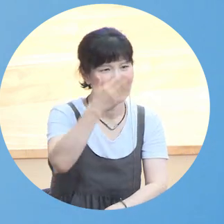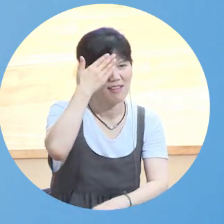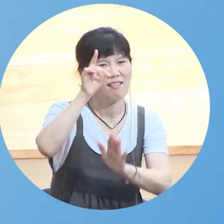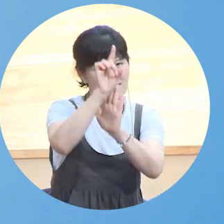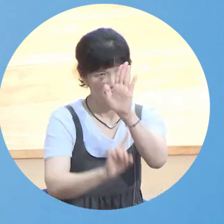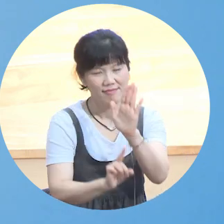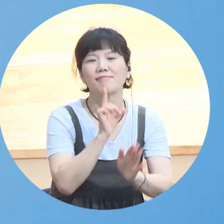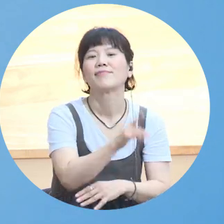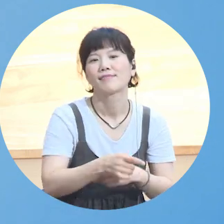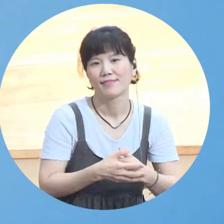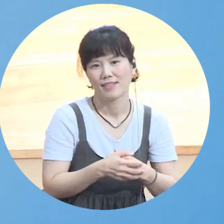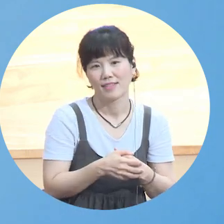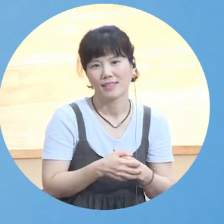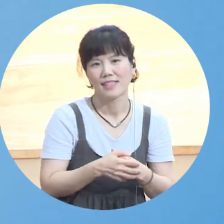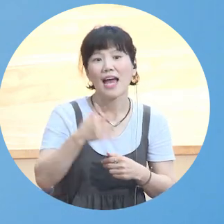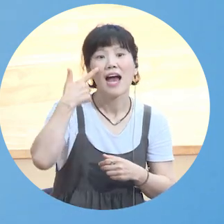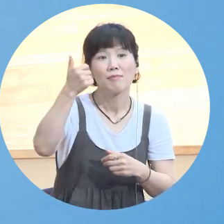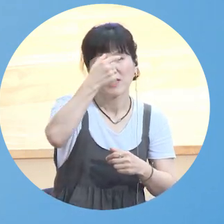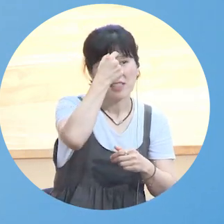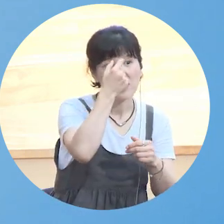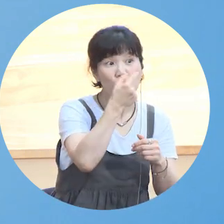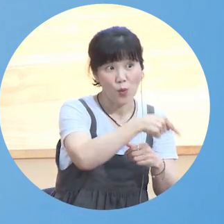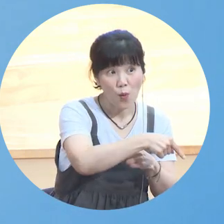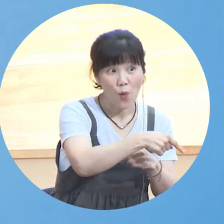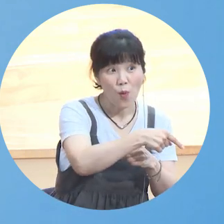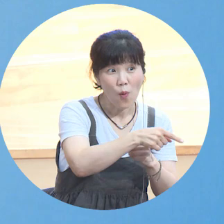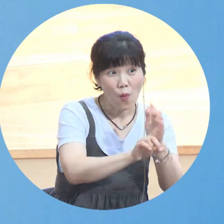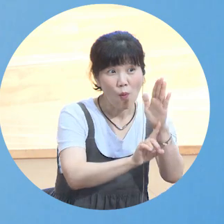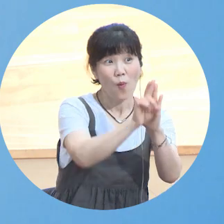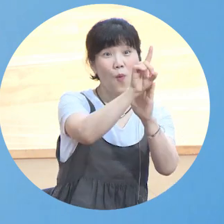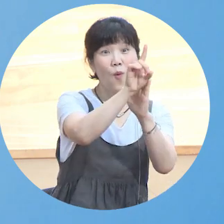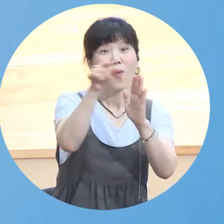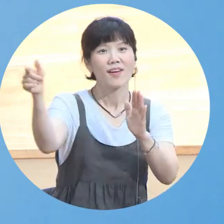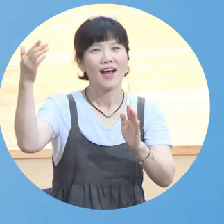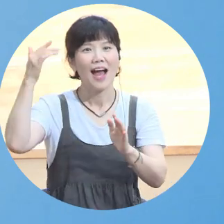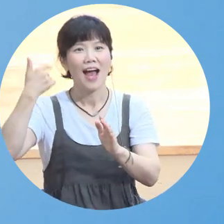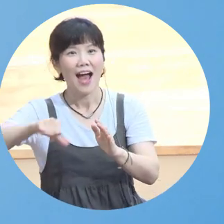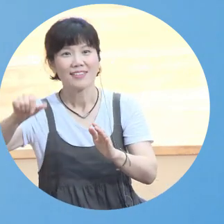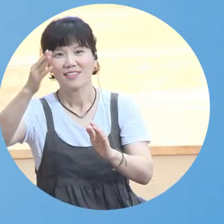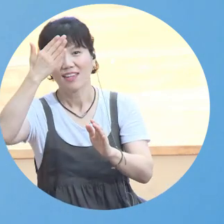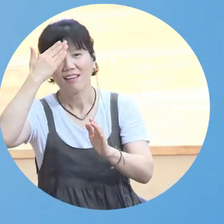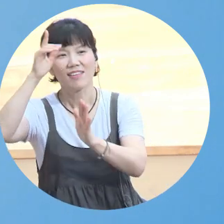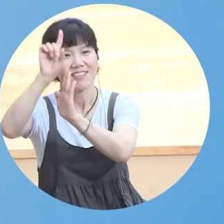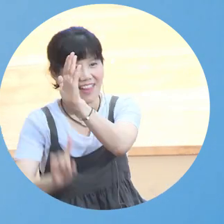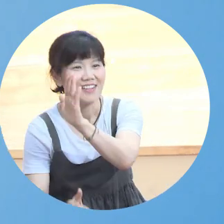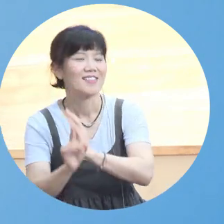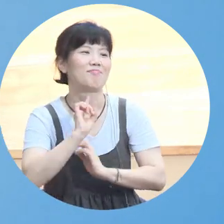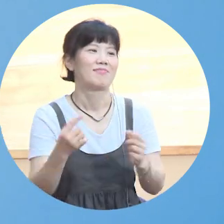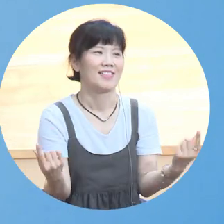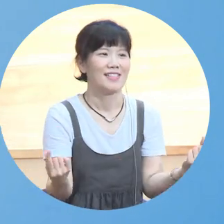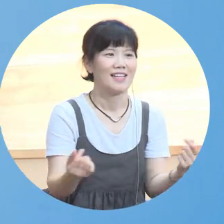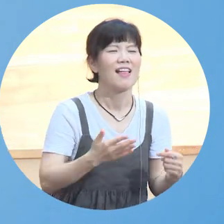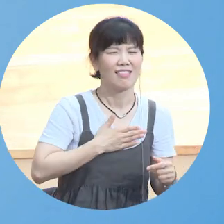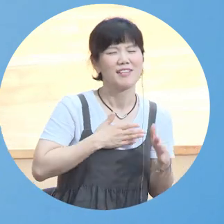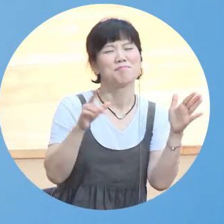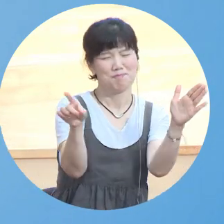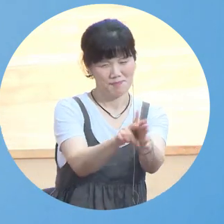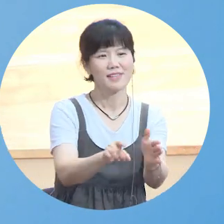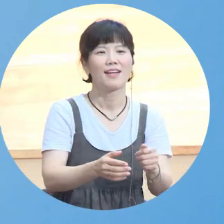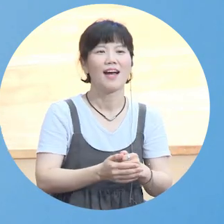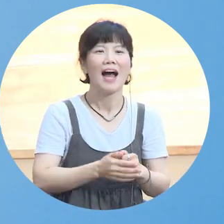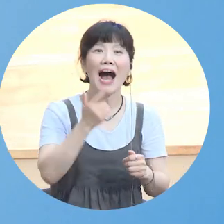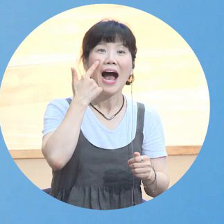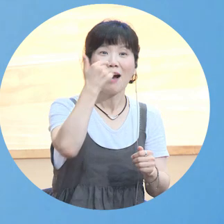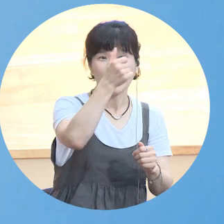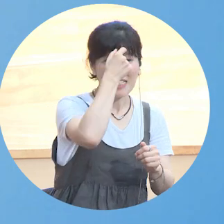아버지의 기도 올라가니까 겨울이 내로 가능 거에요 저는 믿습니다 아버지의 기도 가 시작될